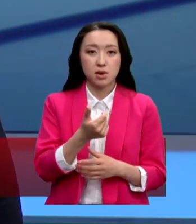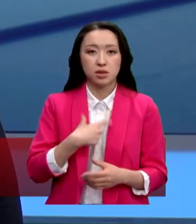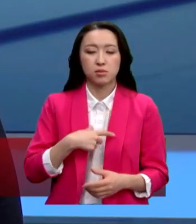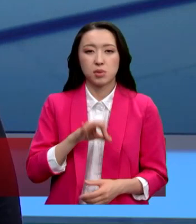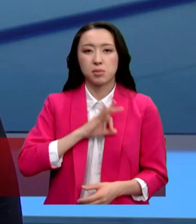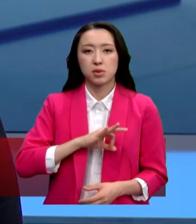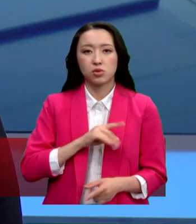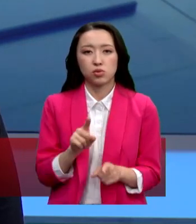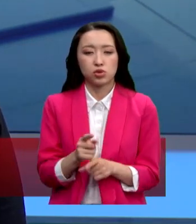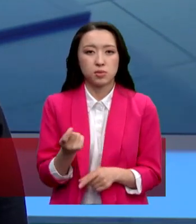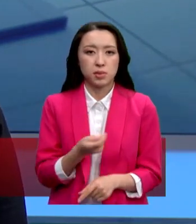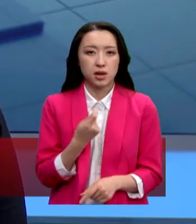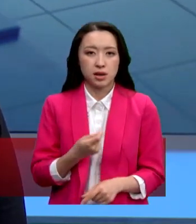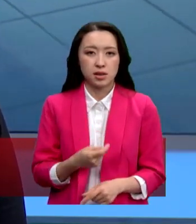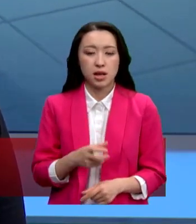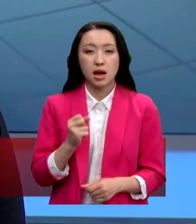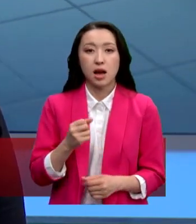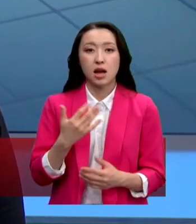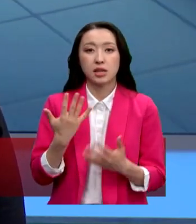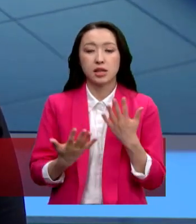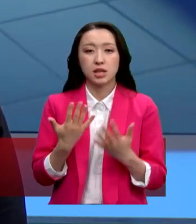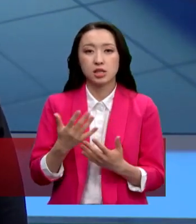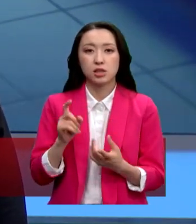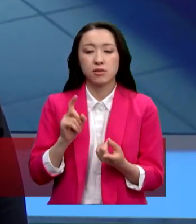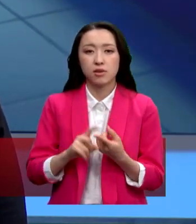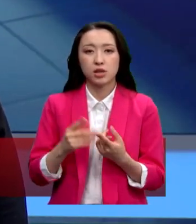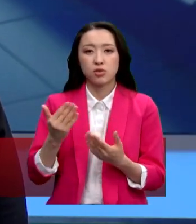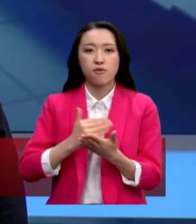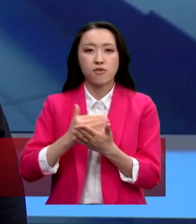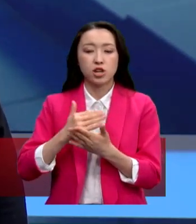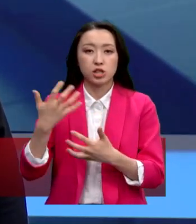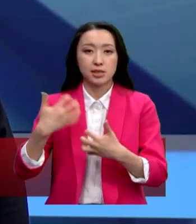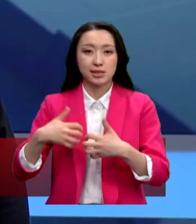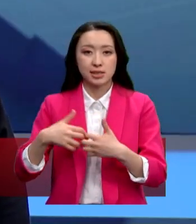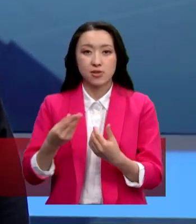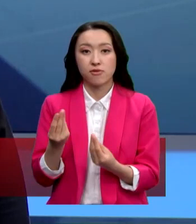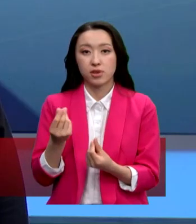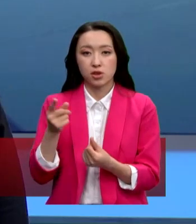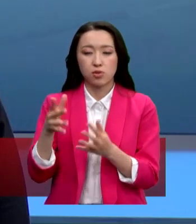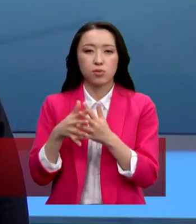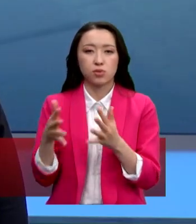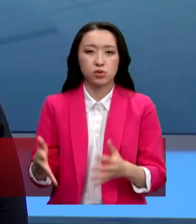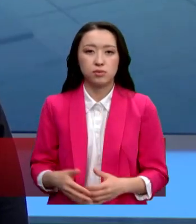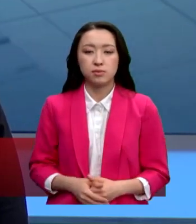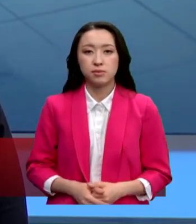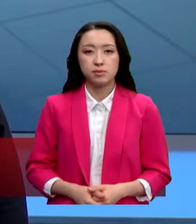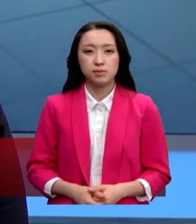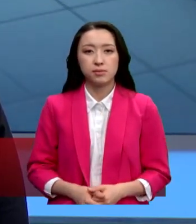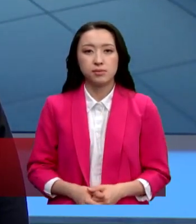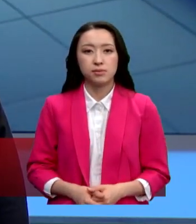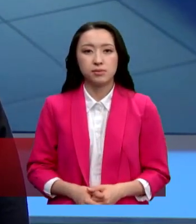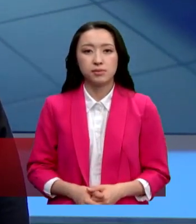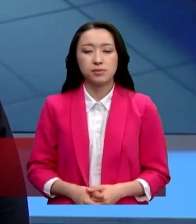по прибыльности, то, конечно, средний выше среднего, если брать в эквиваленте финансовом. Почему? Потому что